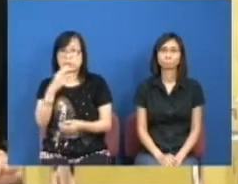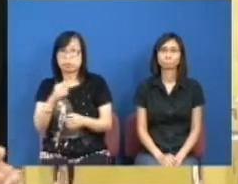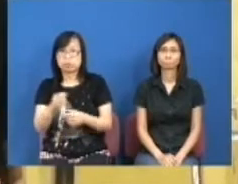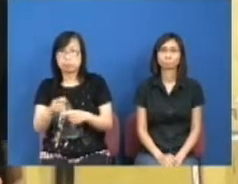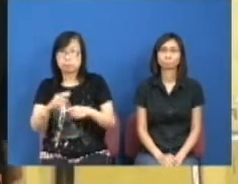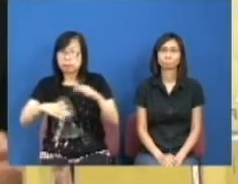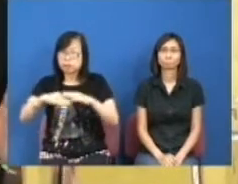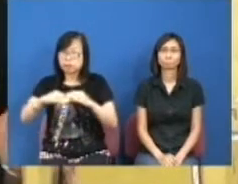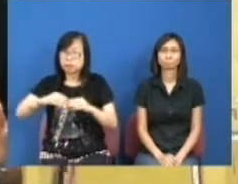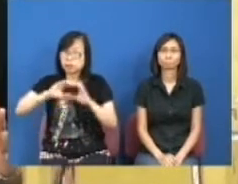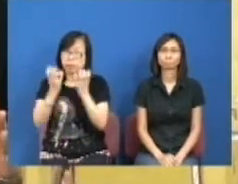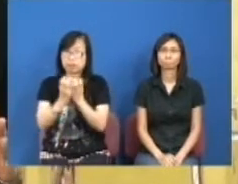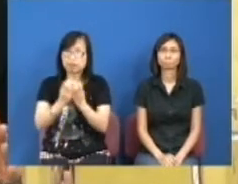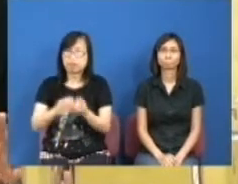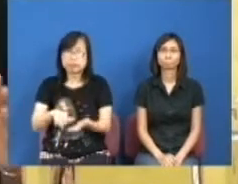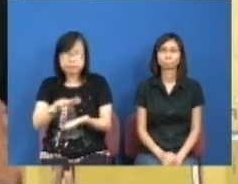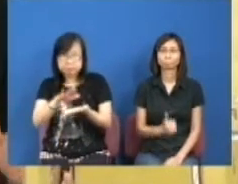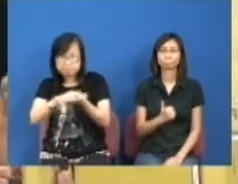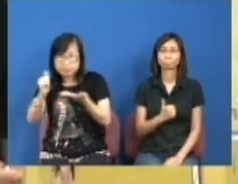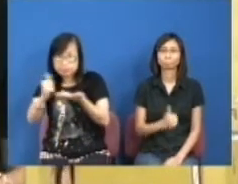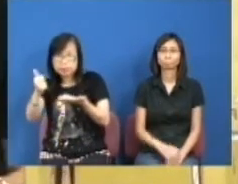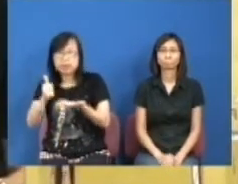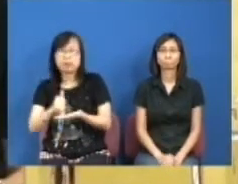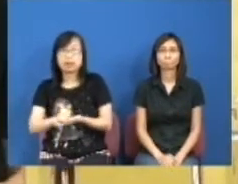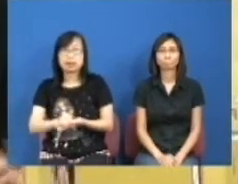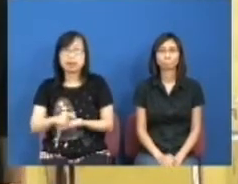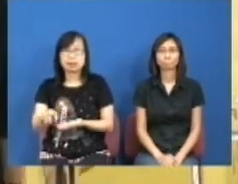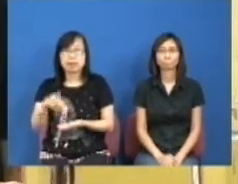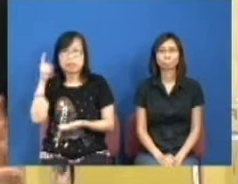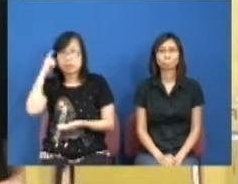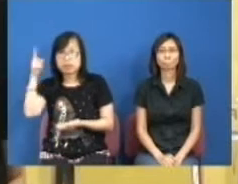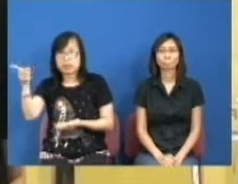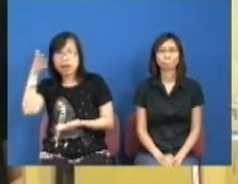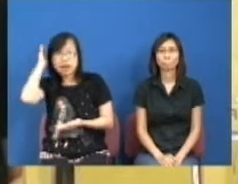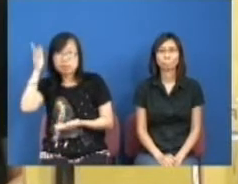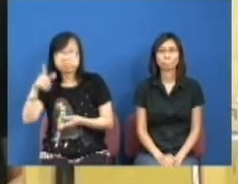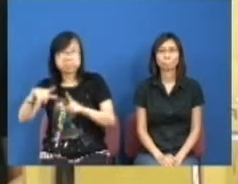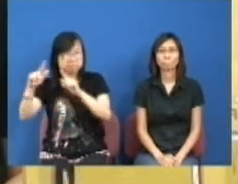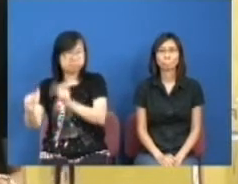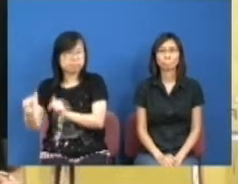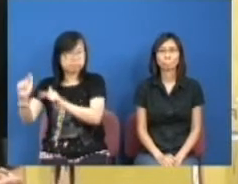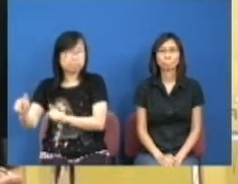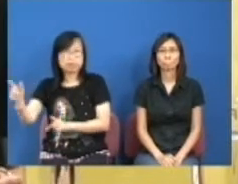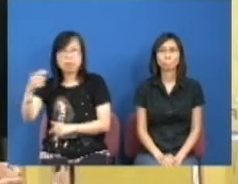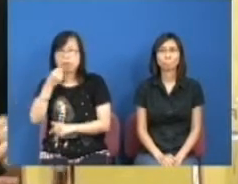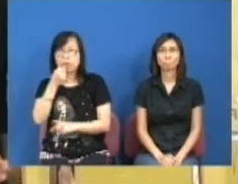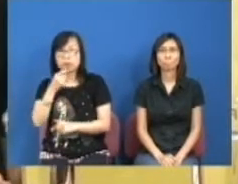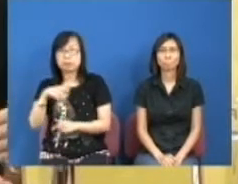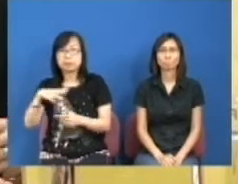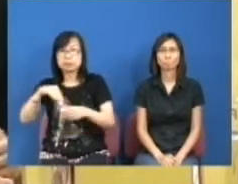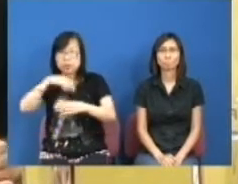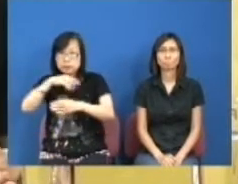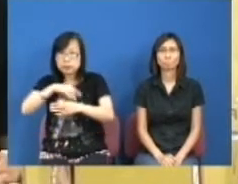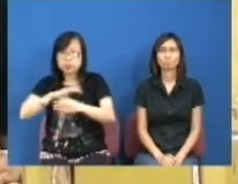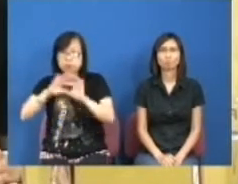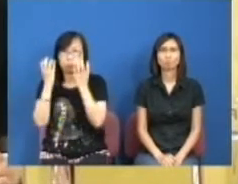咧，嗰個分野都幾明顯嘅。咁另外一樣我諗，即係大家都知嘅 ，Benson 亦都好熟嘅咧，就係即係香港公民社會裡面嘅